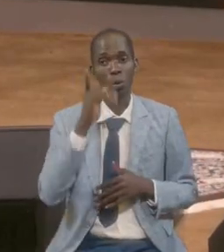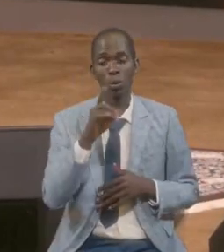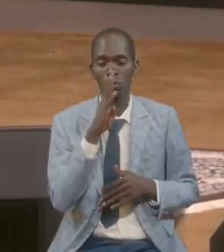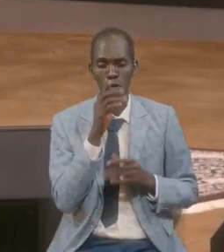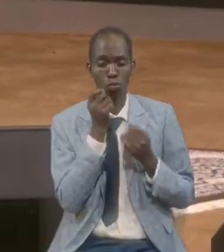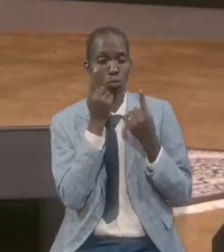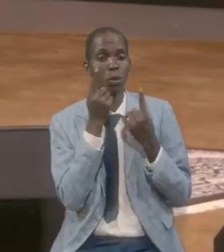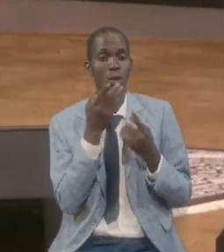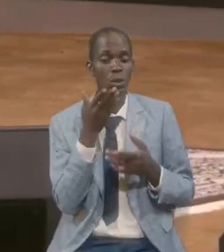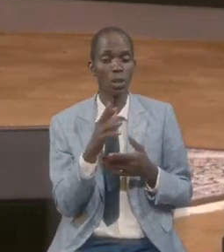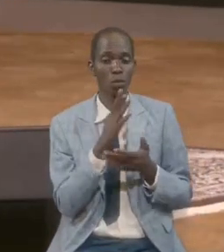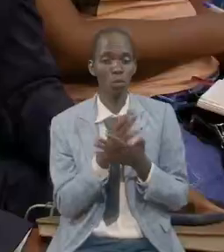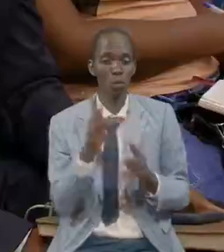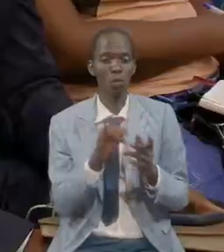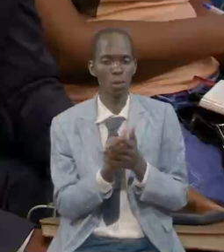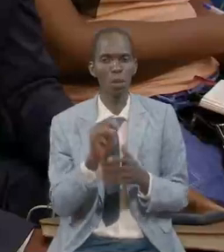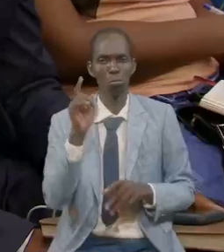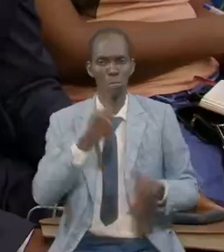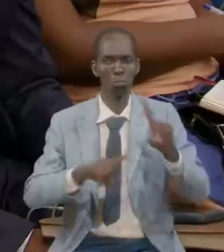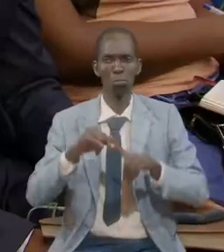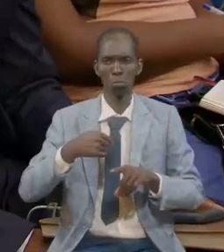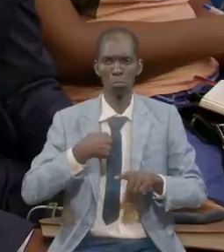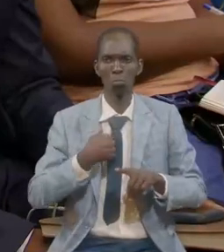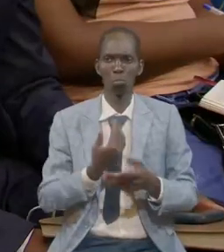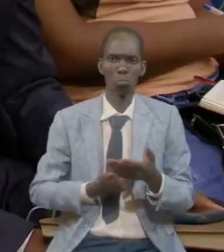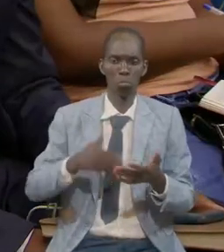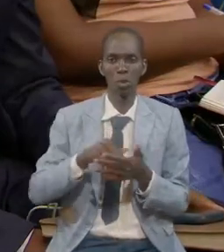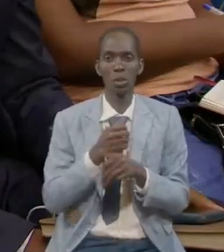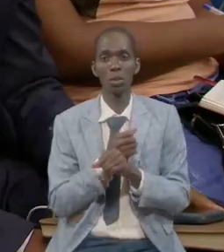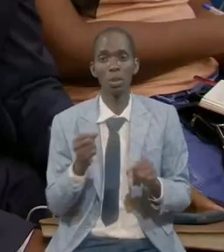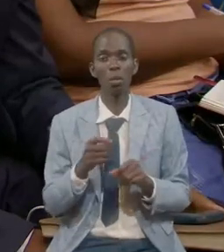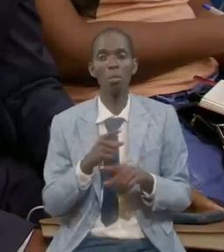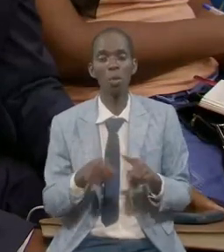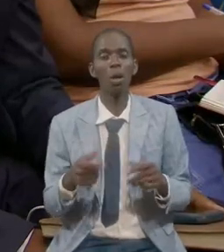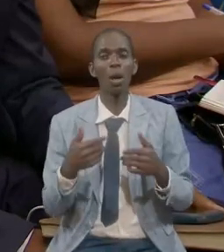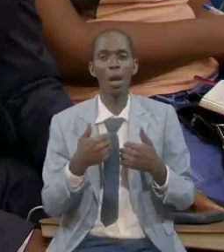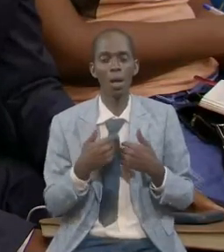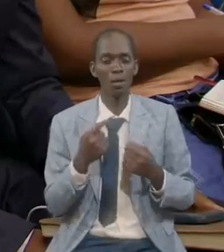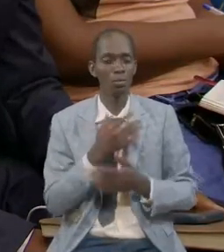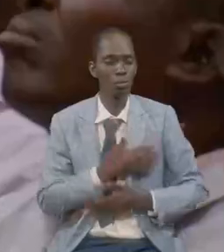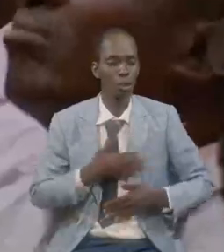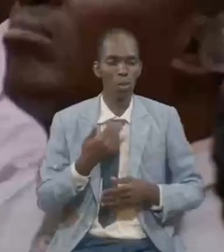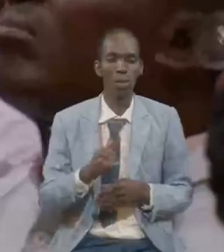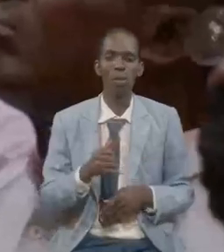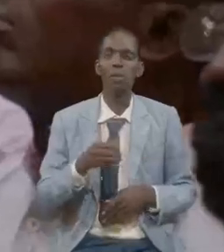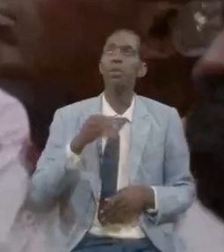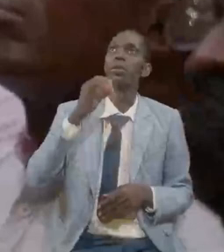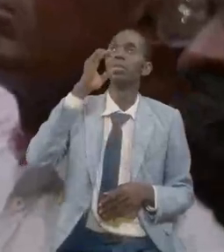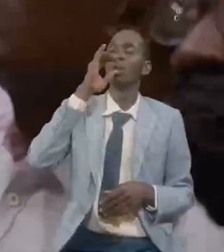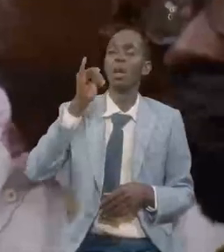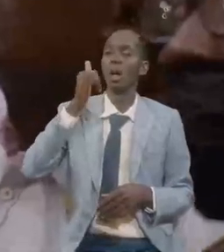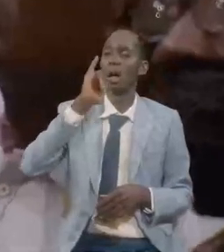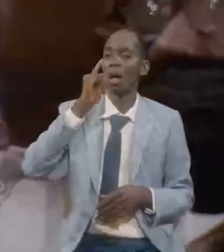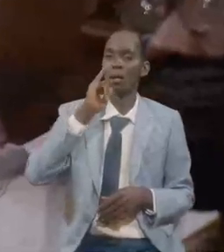Ouais, serez-vous surpris, certains qui se disaient nés de nouveau, le plaisir de boire l'alcool, la